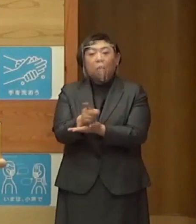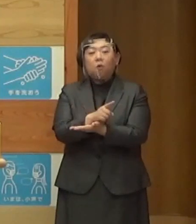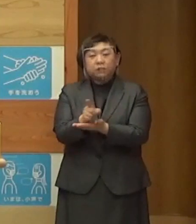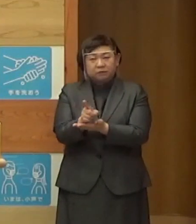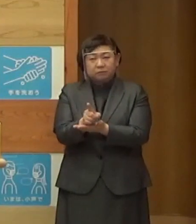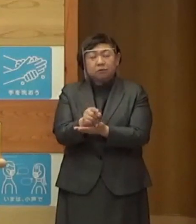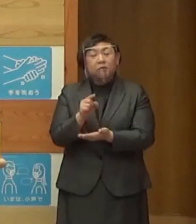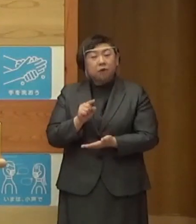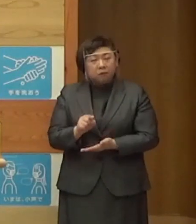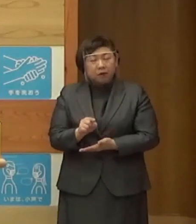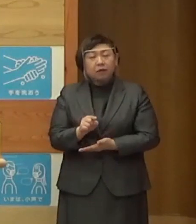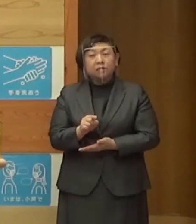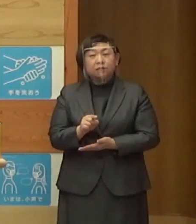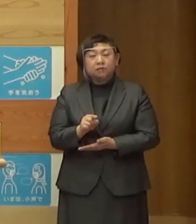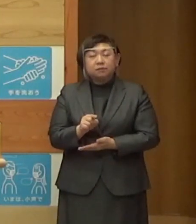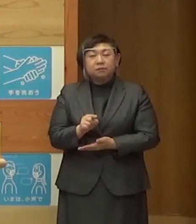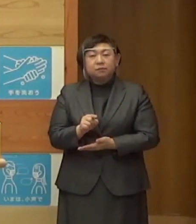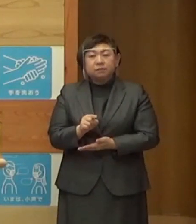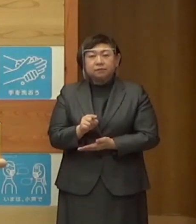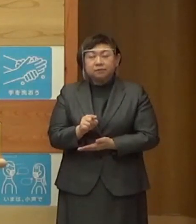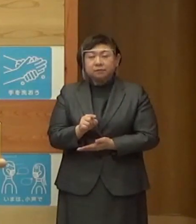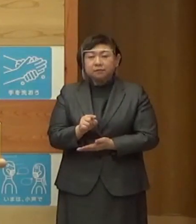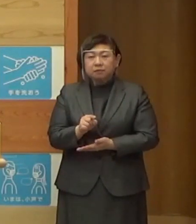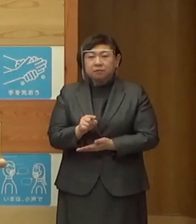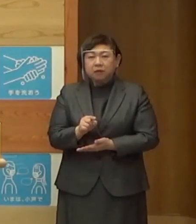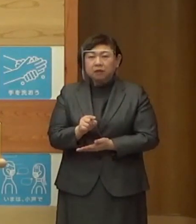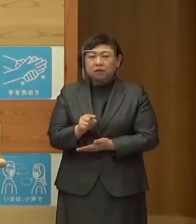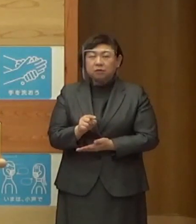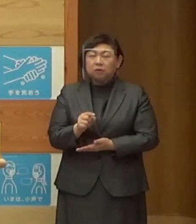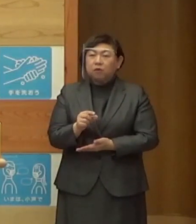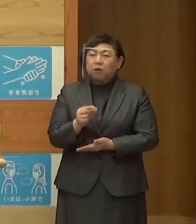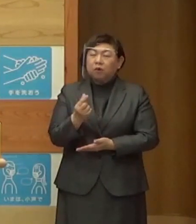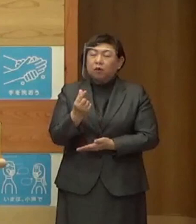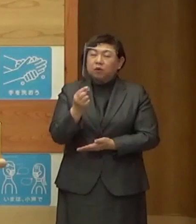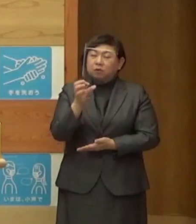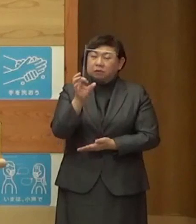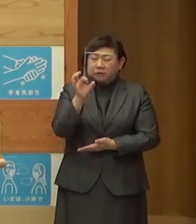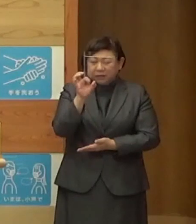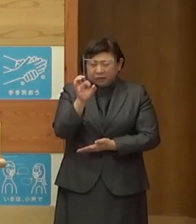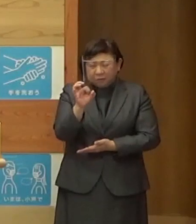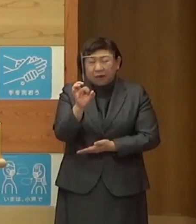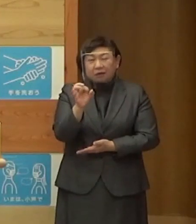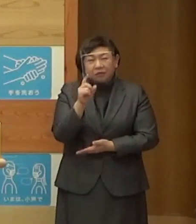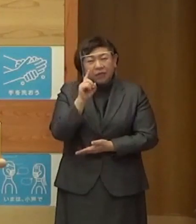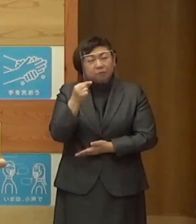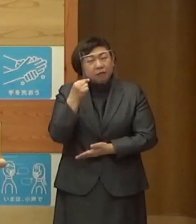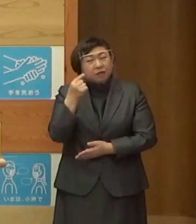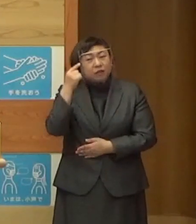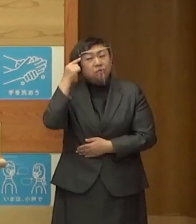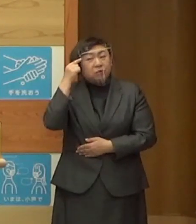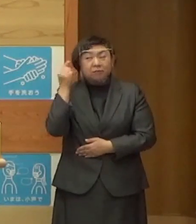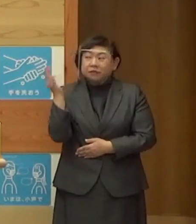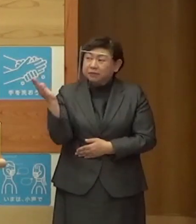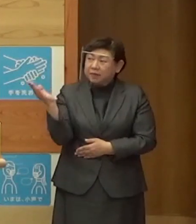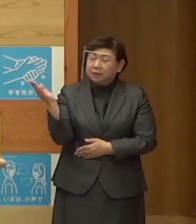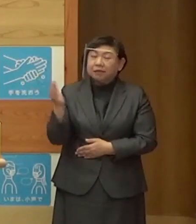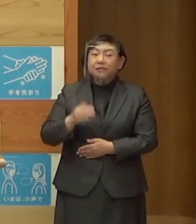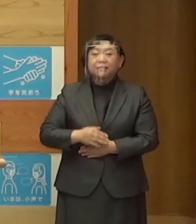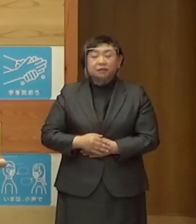では、このちょっと字が細かくて、見にくいかもしれませんけれ